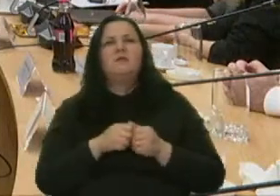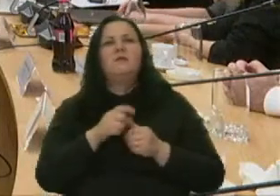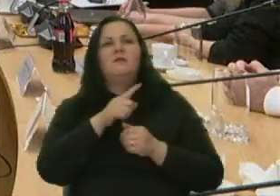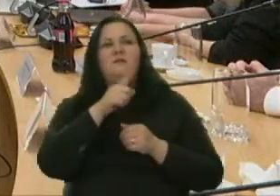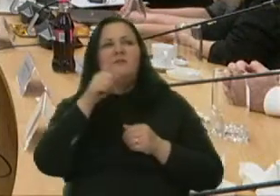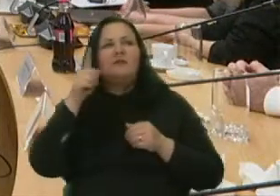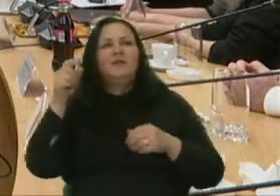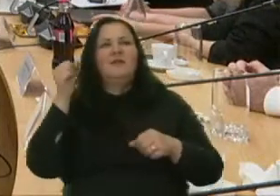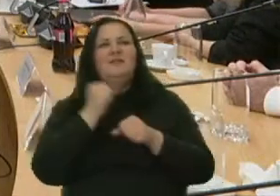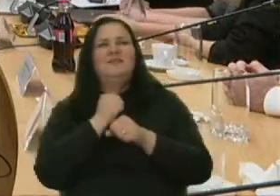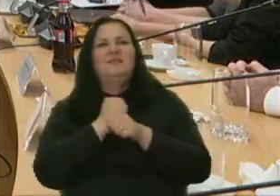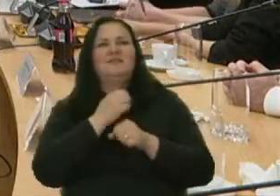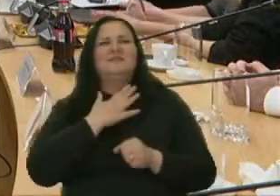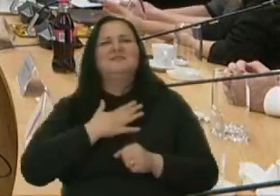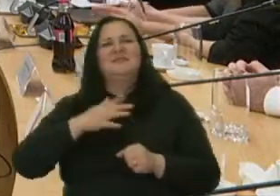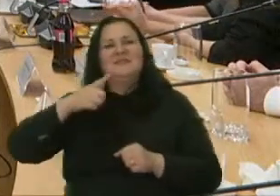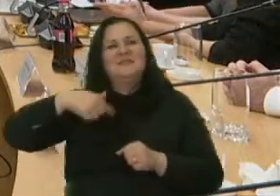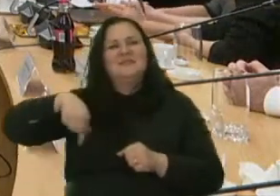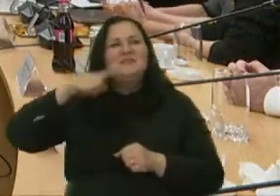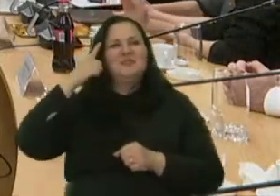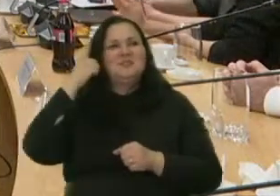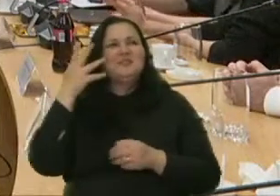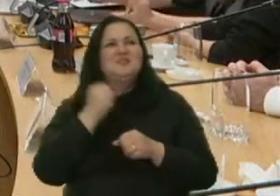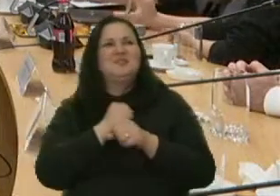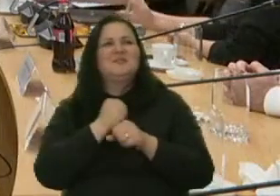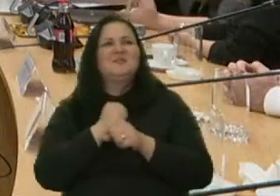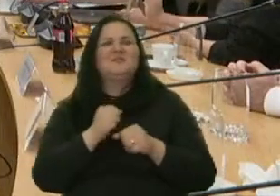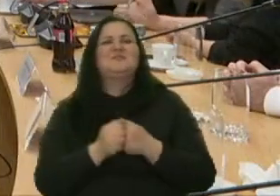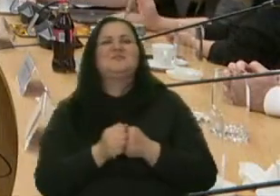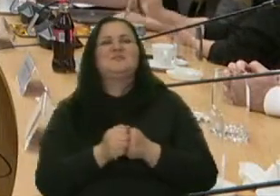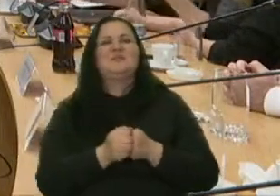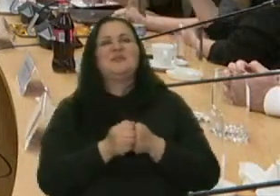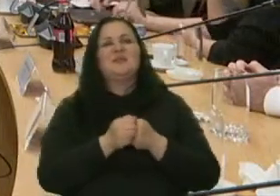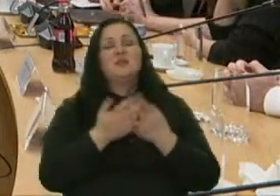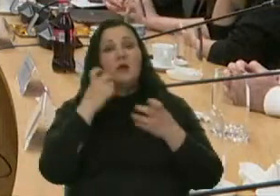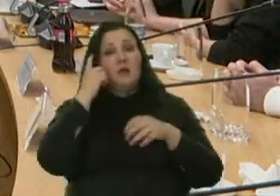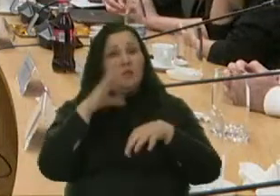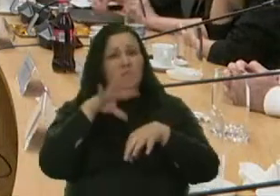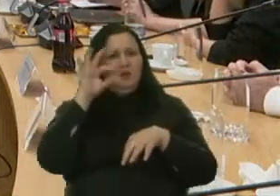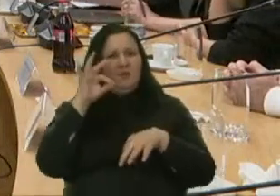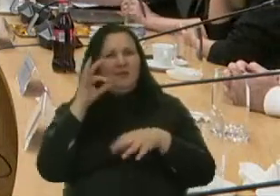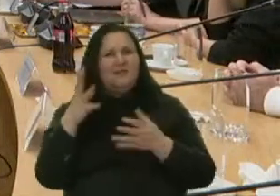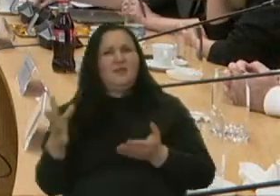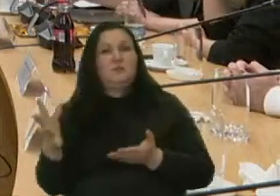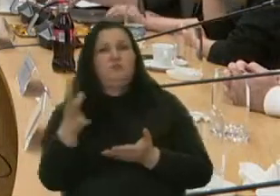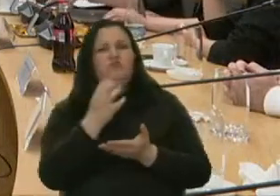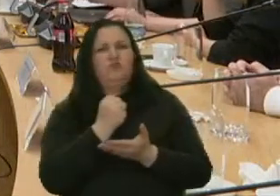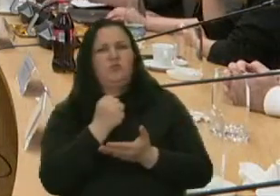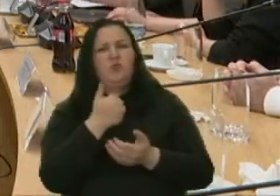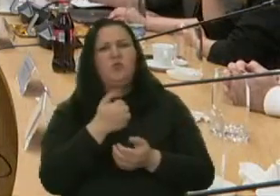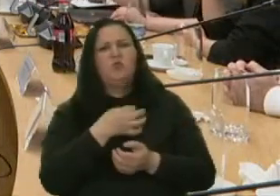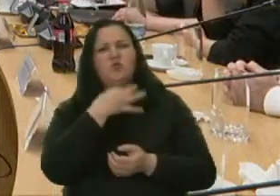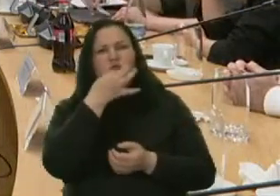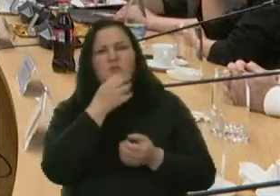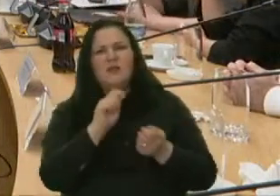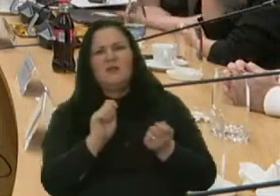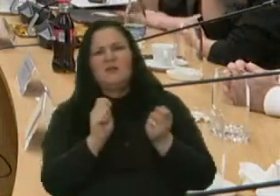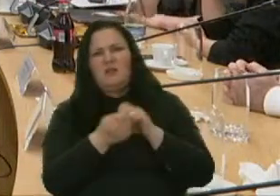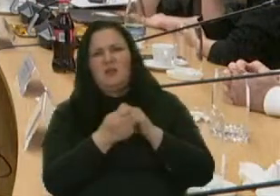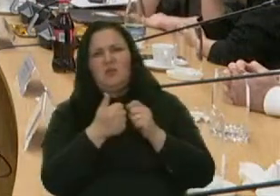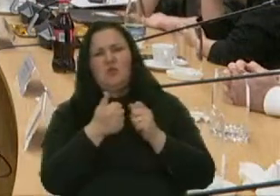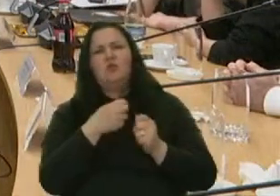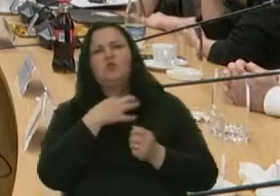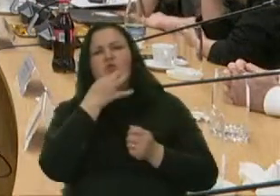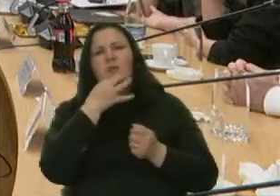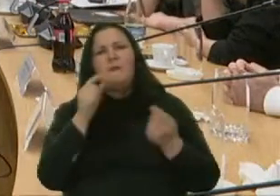vrea el că de aceea e cultural și Independent știe ce să facă dar ideea de a încerca să capturați un subiect să l Transformați într un subiect